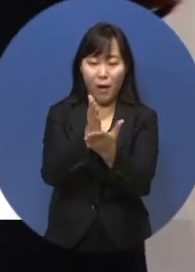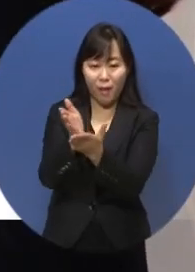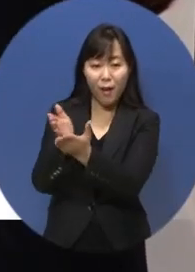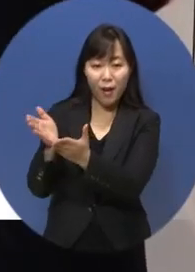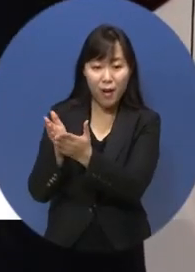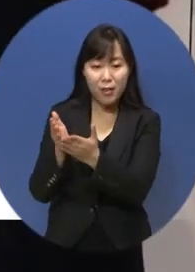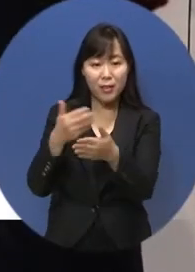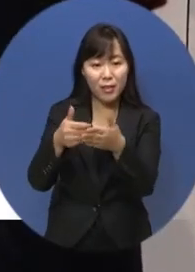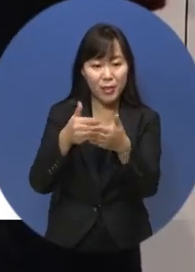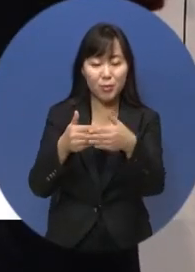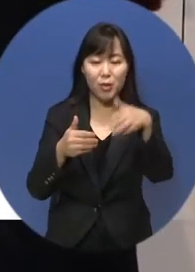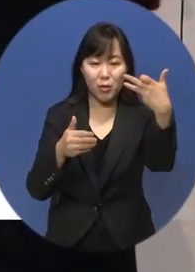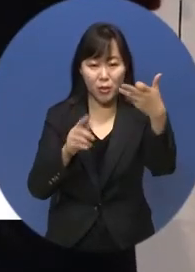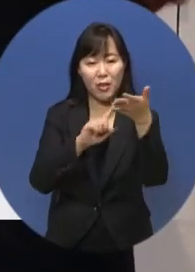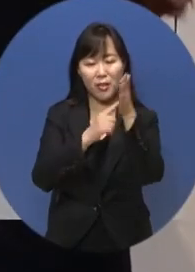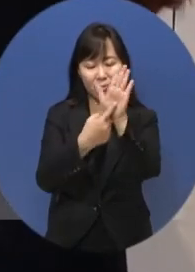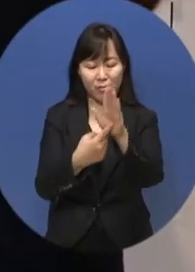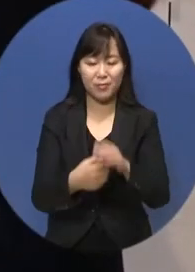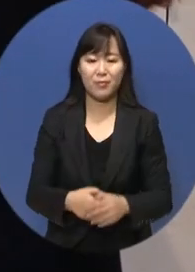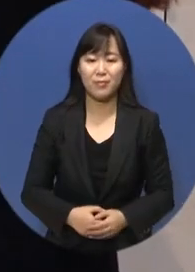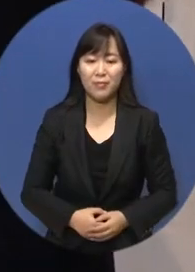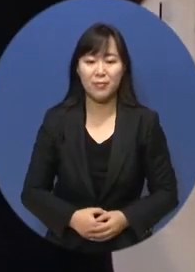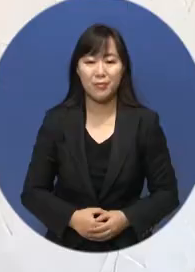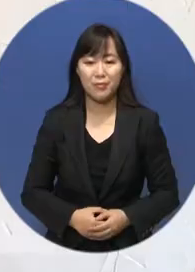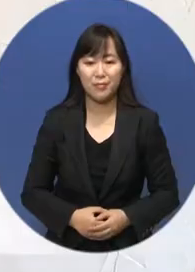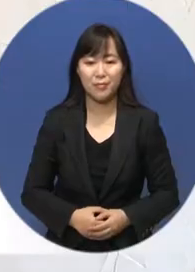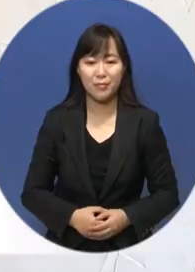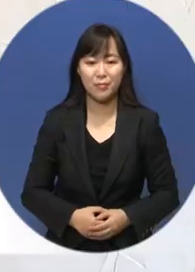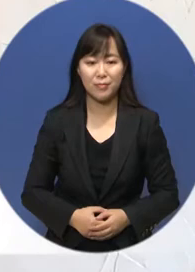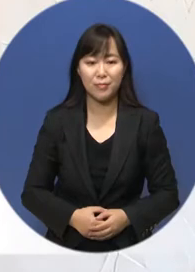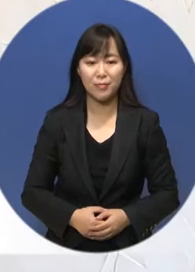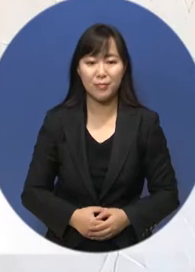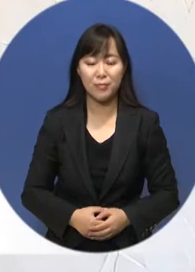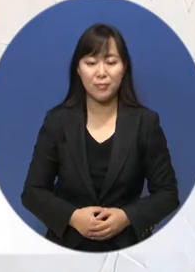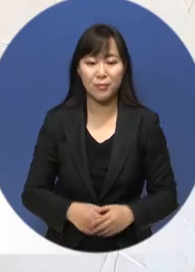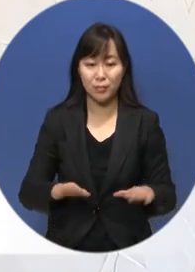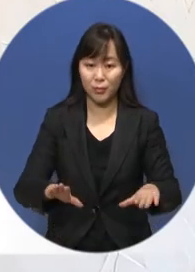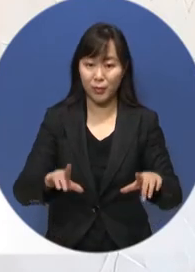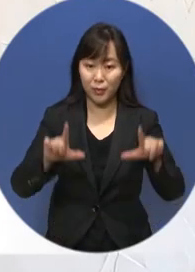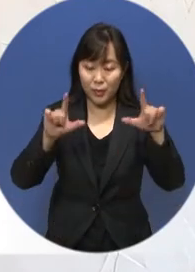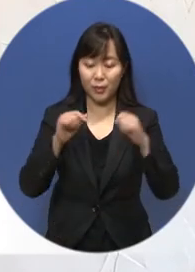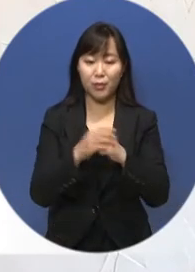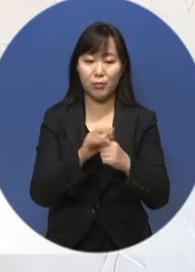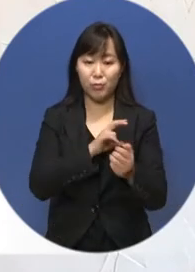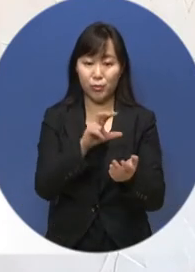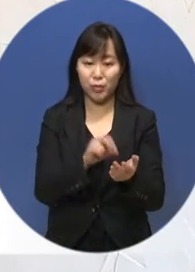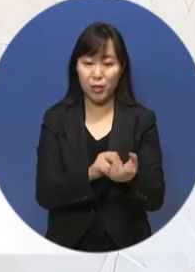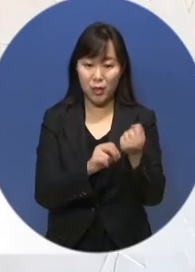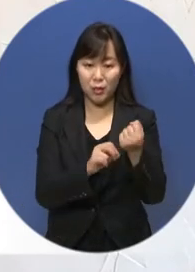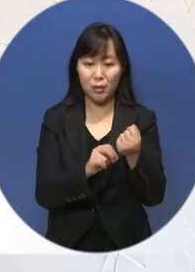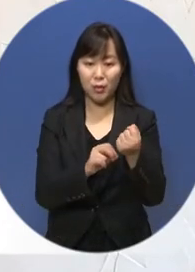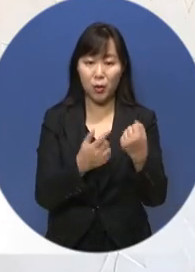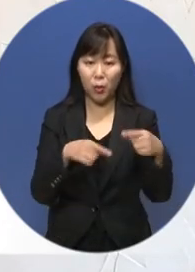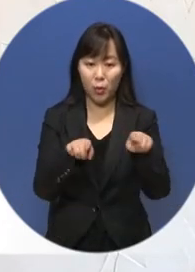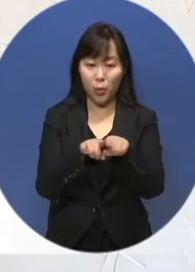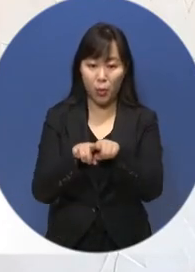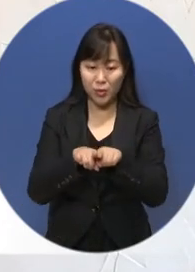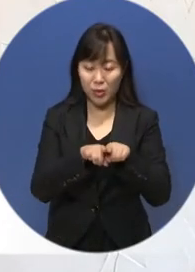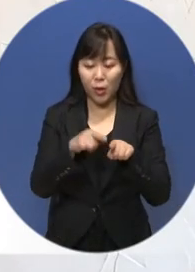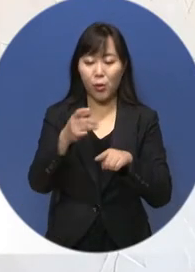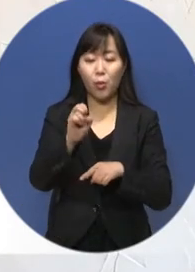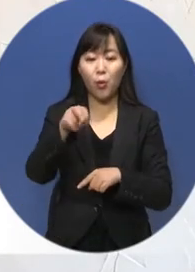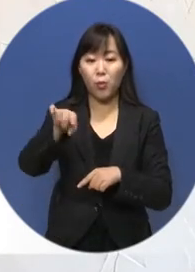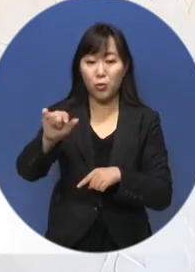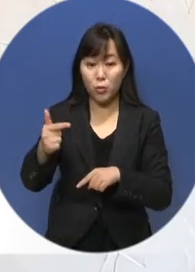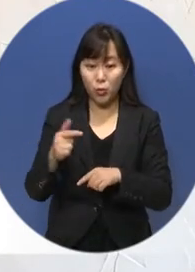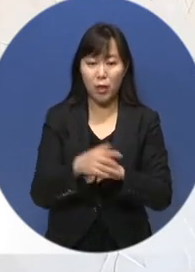작품 18점을 보여주고 있습니다. 제가 올해 그 주제를 잡았던 공존이라는 타이틀이 있는데요.